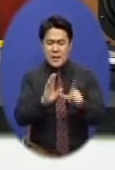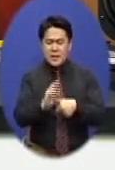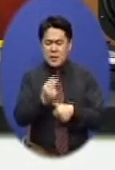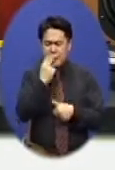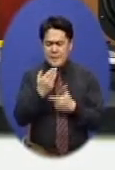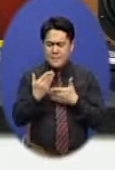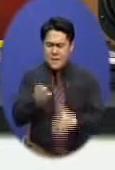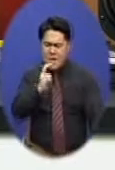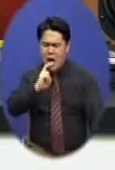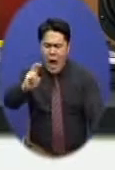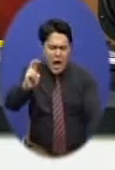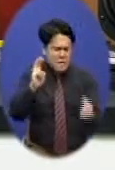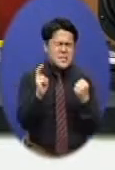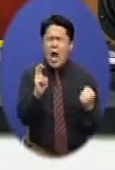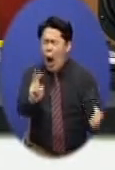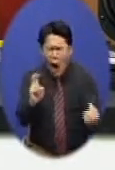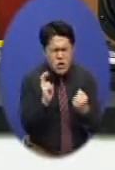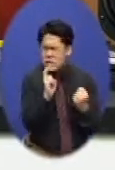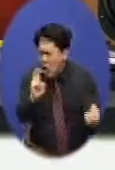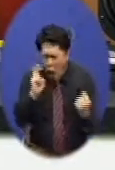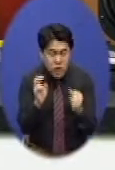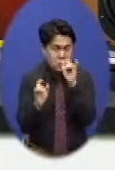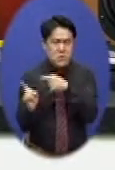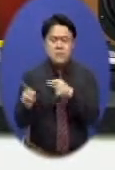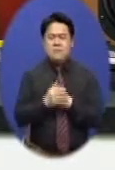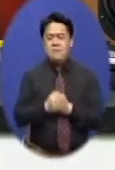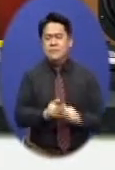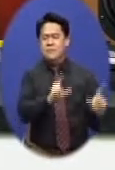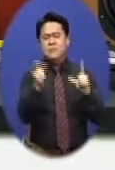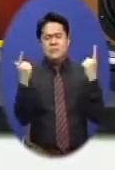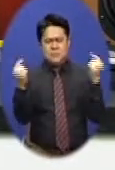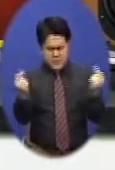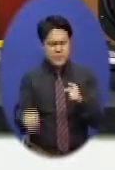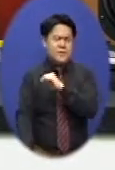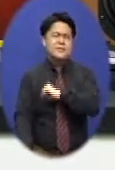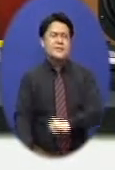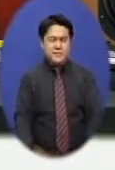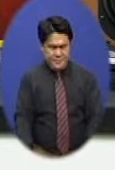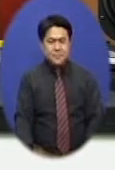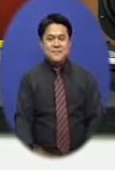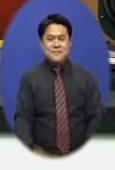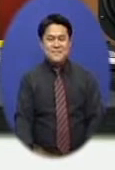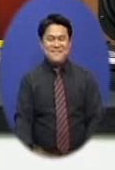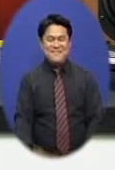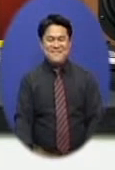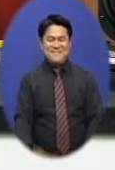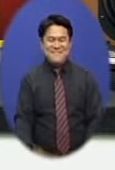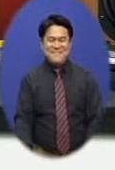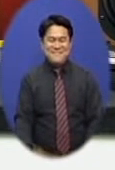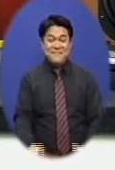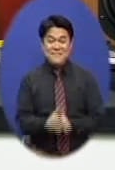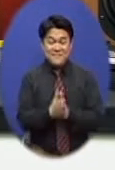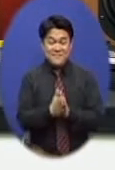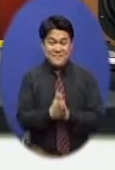목숨을 걸고 노래를 불러요. 그렇기 때문에 인생하고 똑같다고 생각하시면 됩니다. 예. 그래요. 오늘